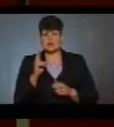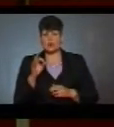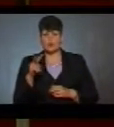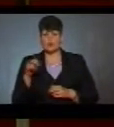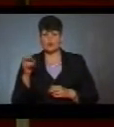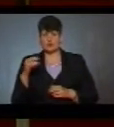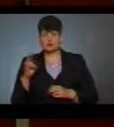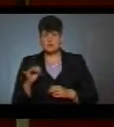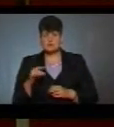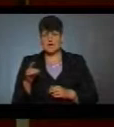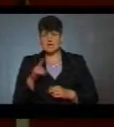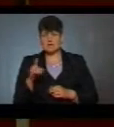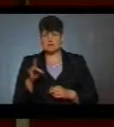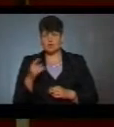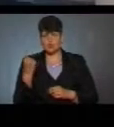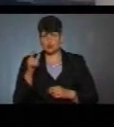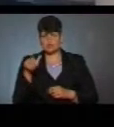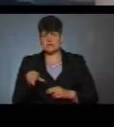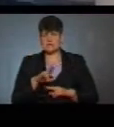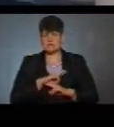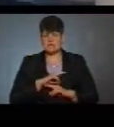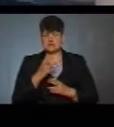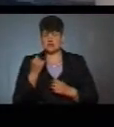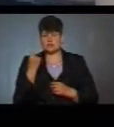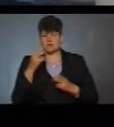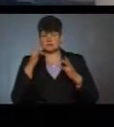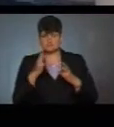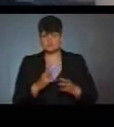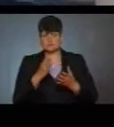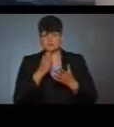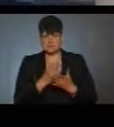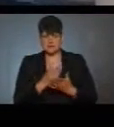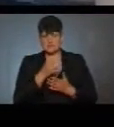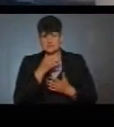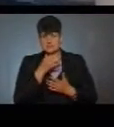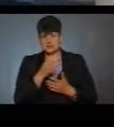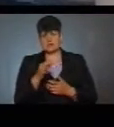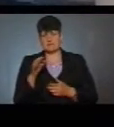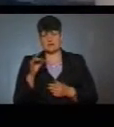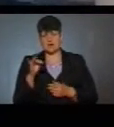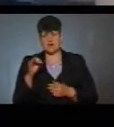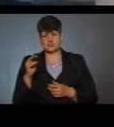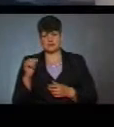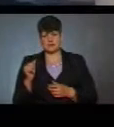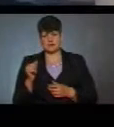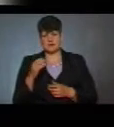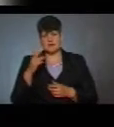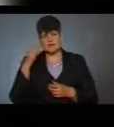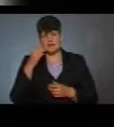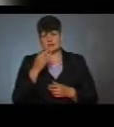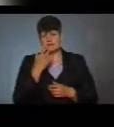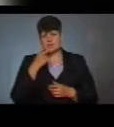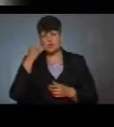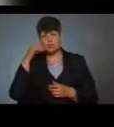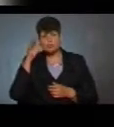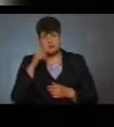Збаразького району. Одна людина загинула, ще одна травмувалася, повідомив новинам речник Нацполіції області Сергій Крета. За його